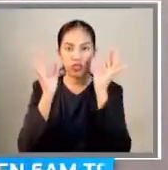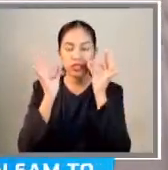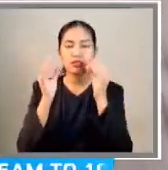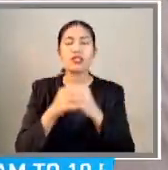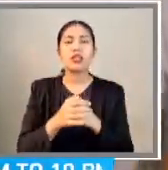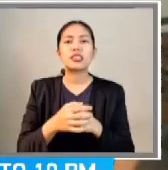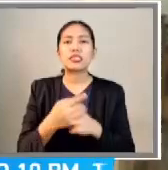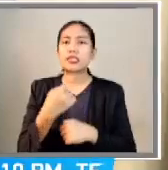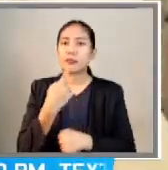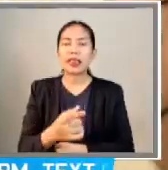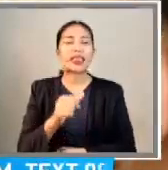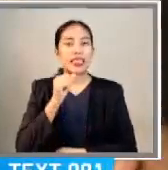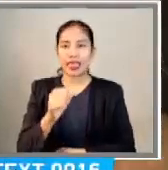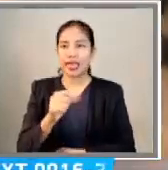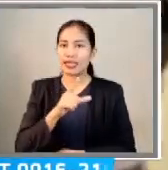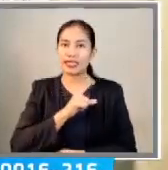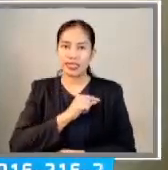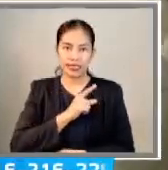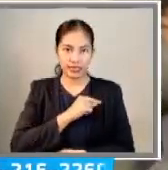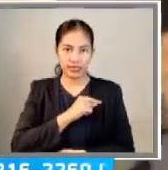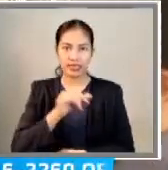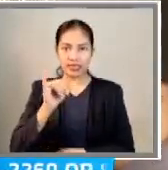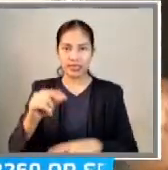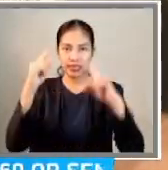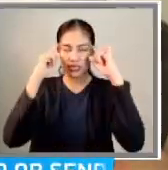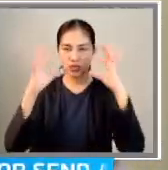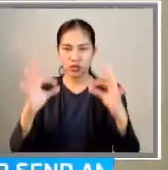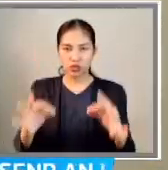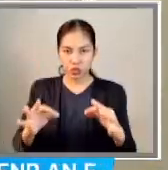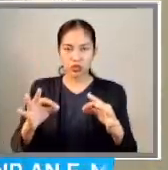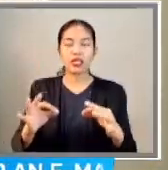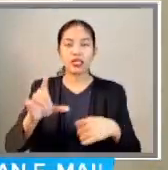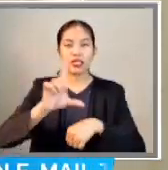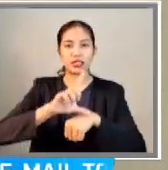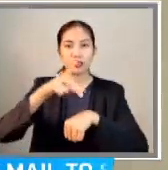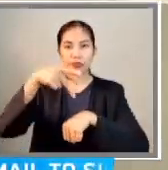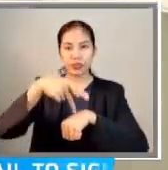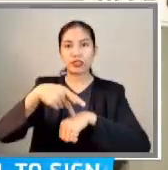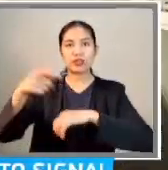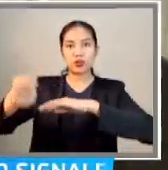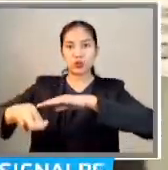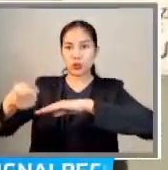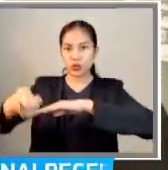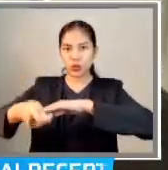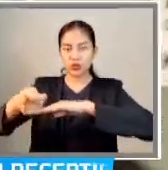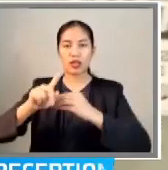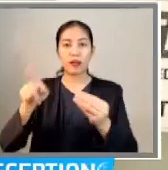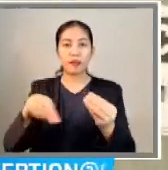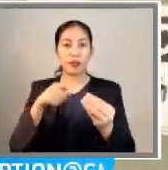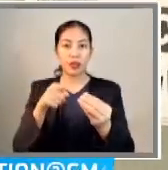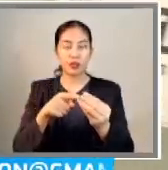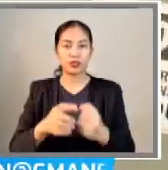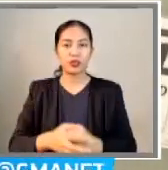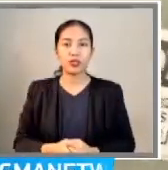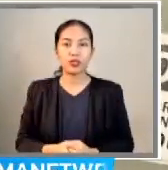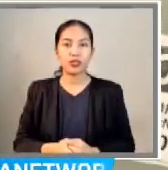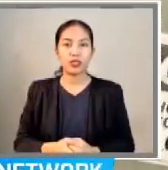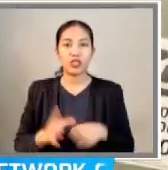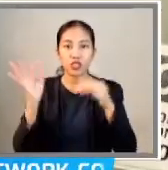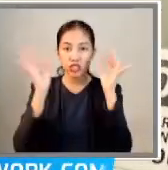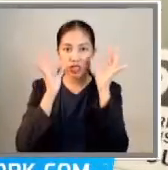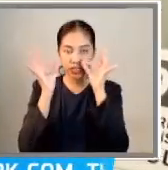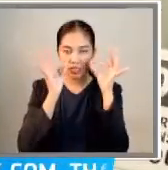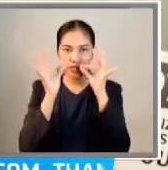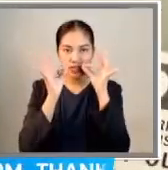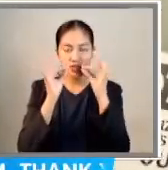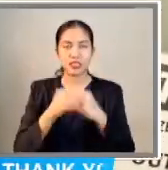Branch 197 ng Las Piñas RTC dito nga sa kasong illegal possession of drugs. Ayon sa abogado ni